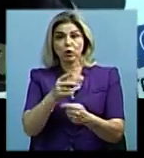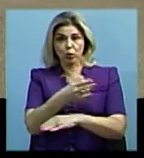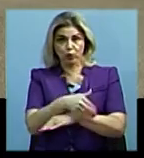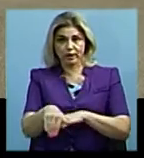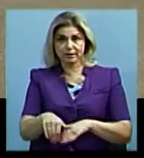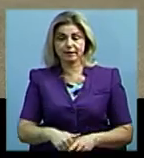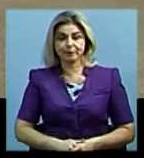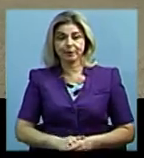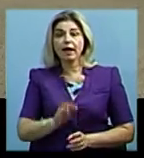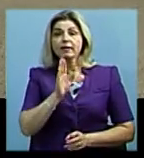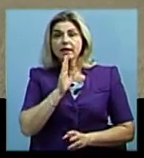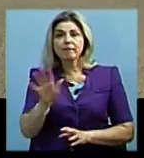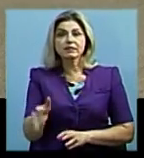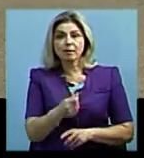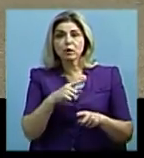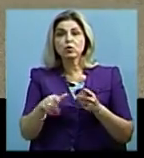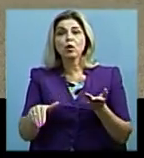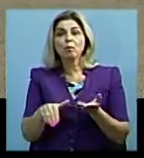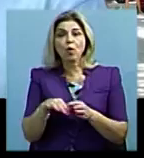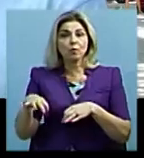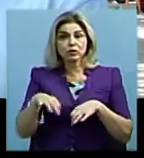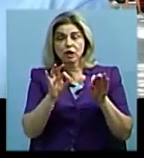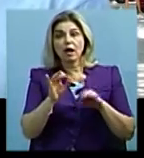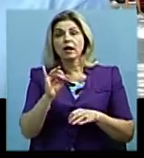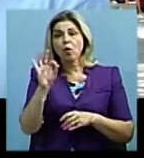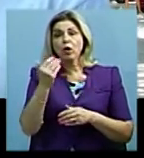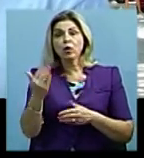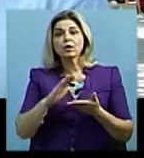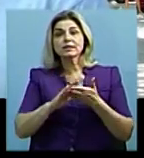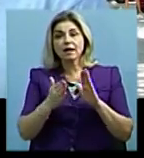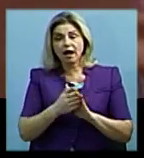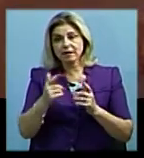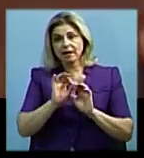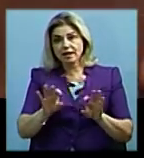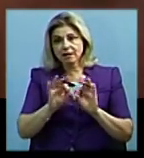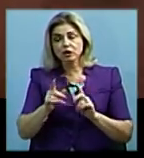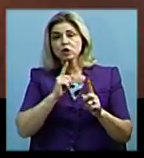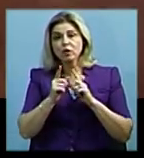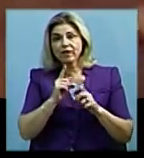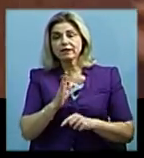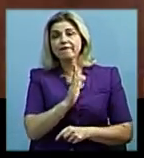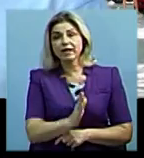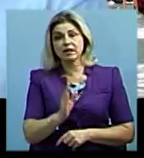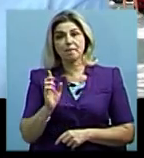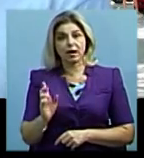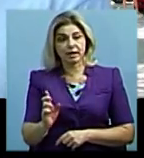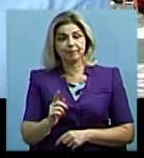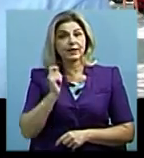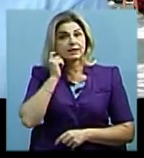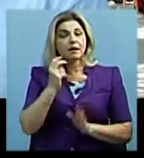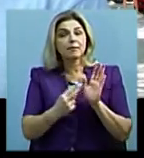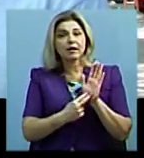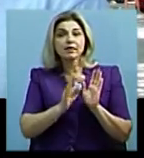вулиці. Дівчинку забрала швидка допомога. Про її стан розповів речник управління охорони здоров'я Миколаївщини Юрій Багрянцев. 7-річна